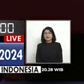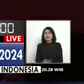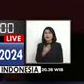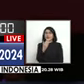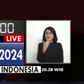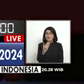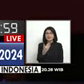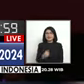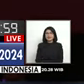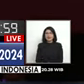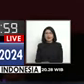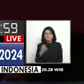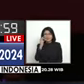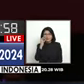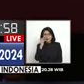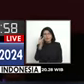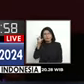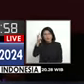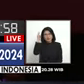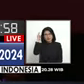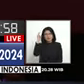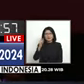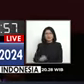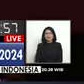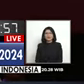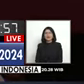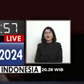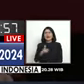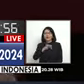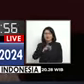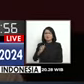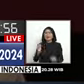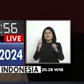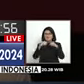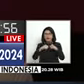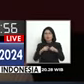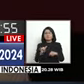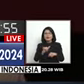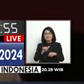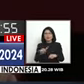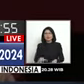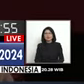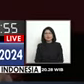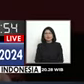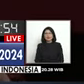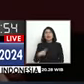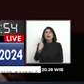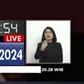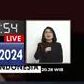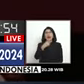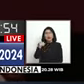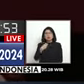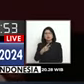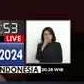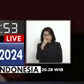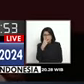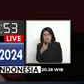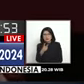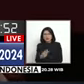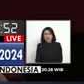Terima kasih Pak Prabowo Terima kasih Pak Ganjar atas kesepemahaman ya terkait persoalan ini dan memang kita harus melihat